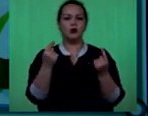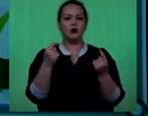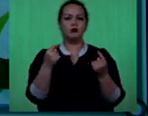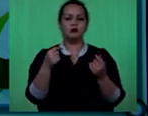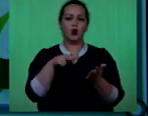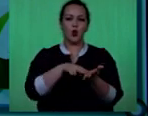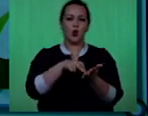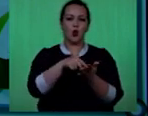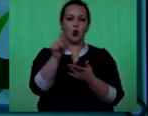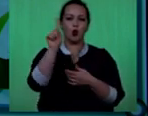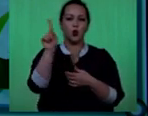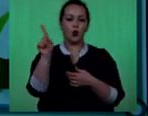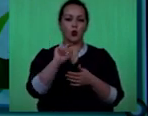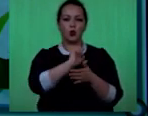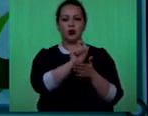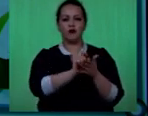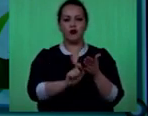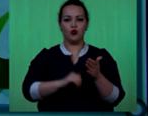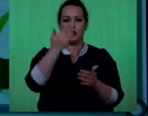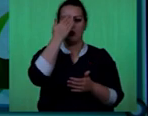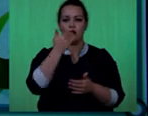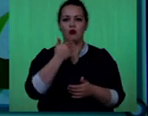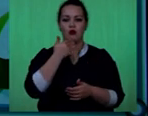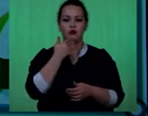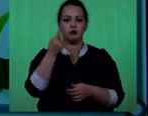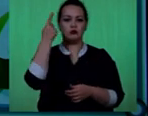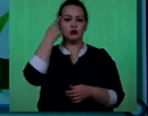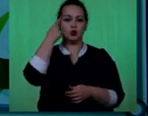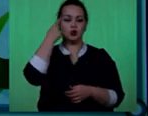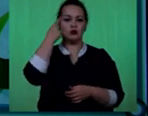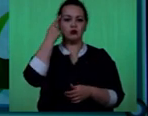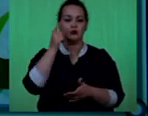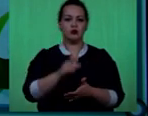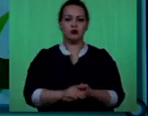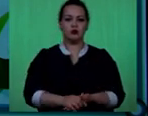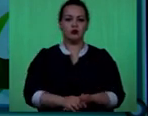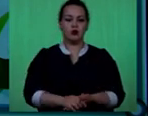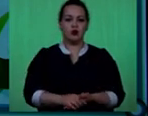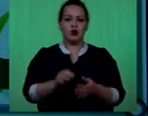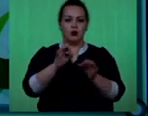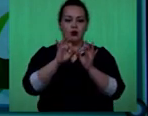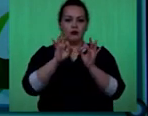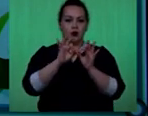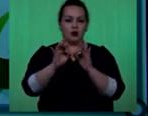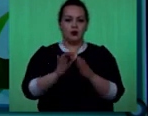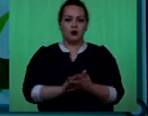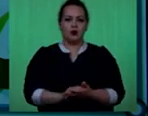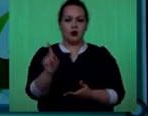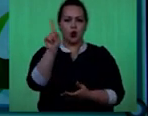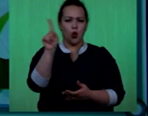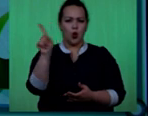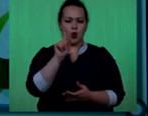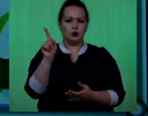стихотворения елены трутневый лето подумайте проверяйте грозы